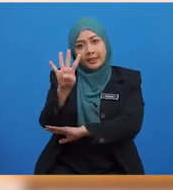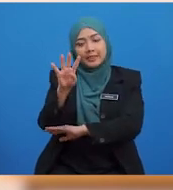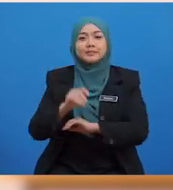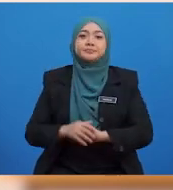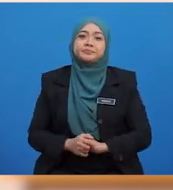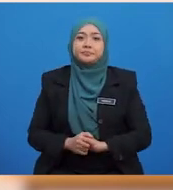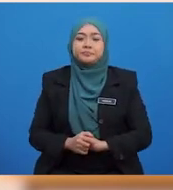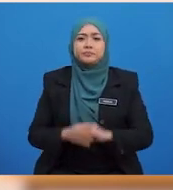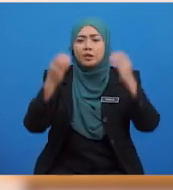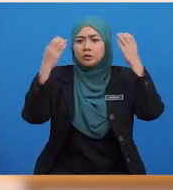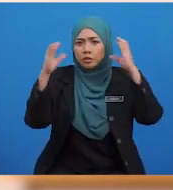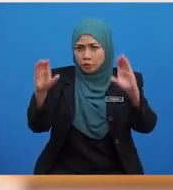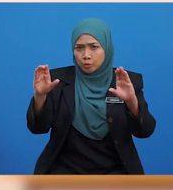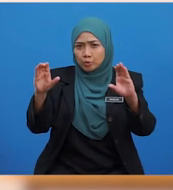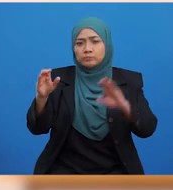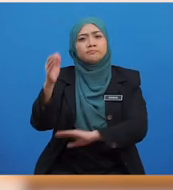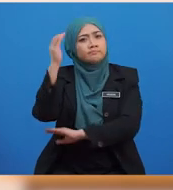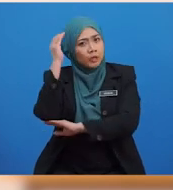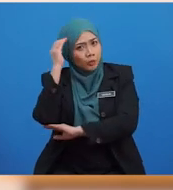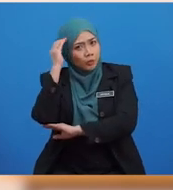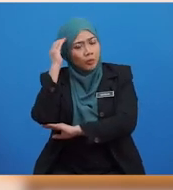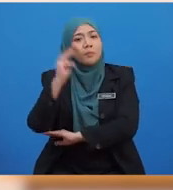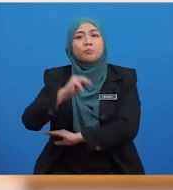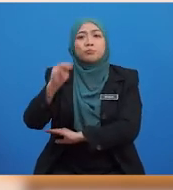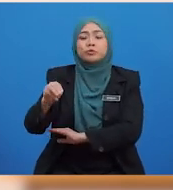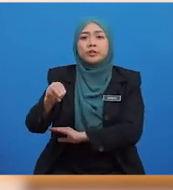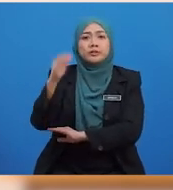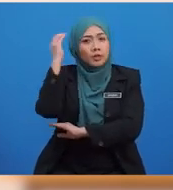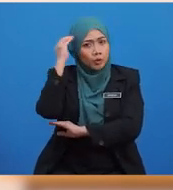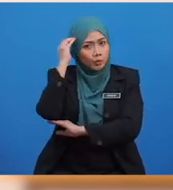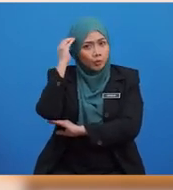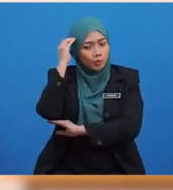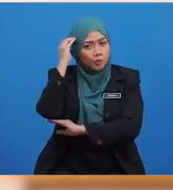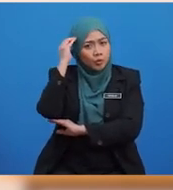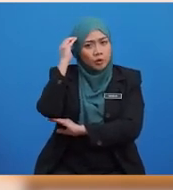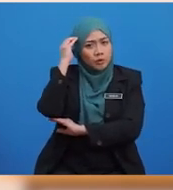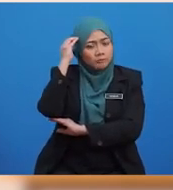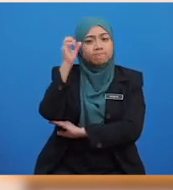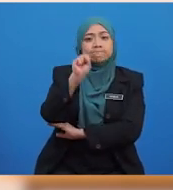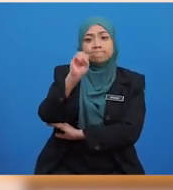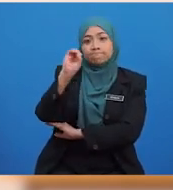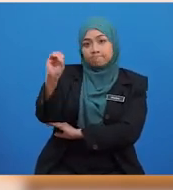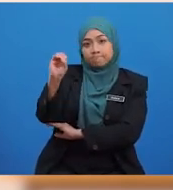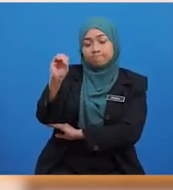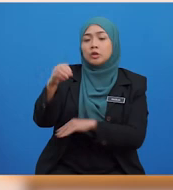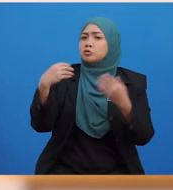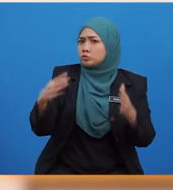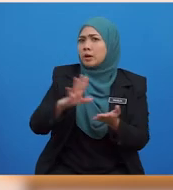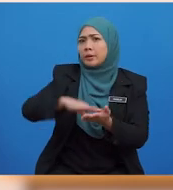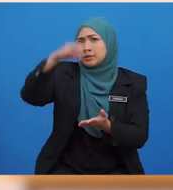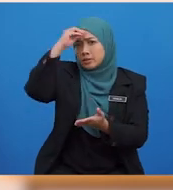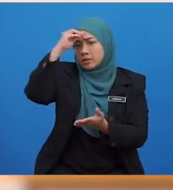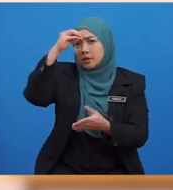Hai Cikgu pasti murid-murid masih ingat Apple direct sinus sesuatu sudut seperti yang telah dipelajari dalam